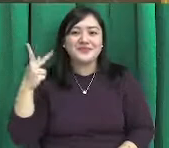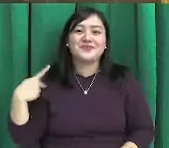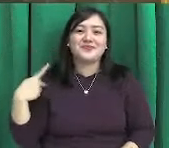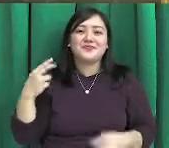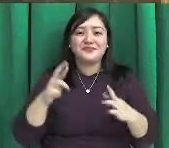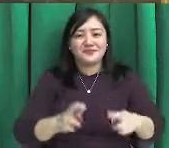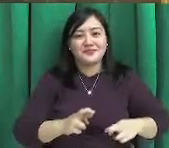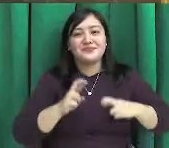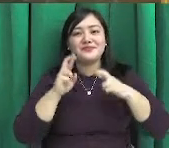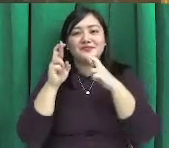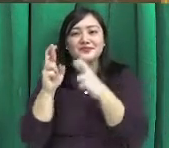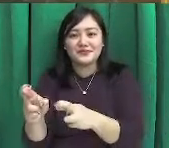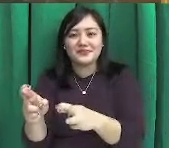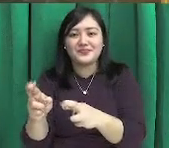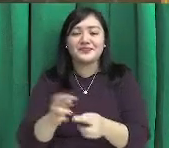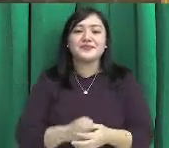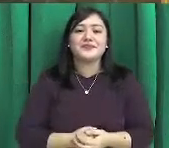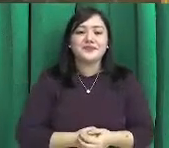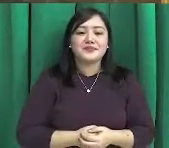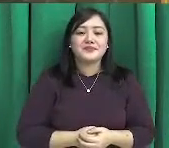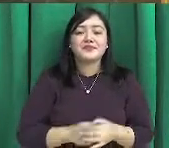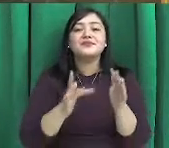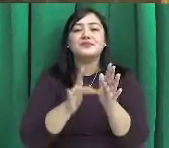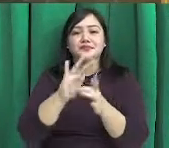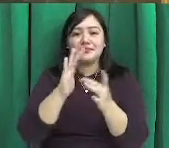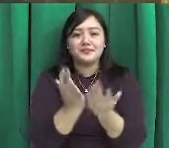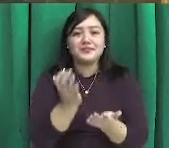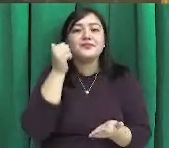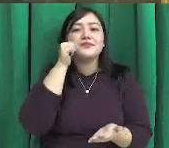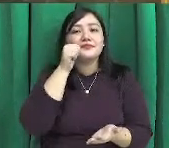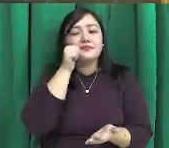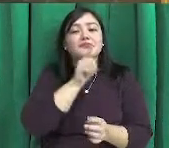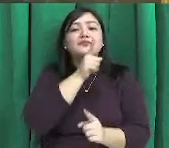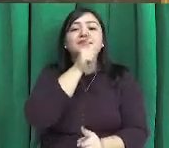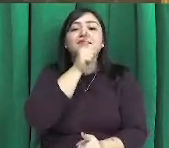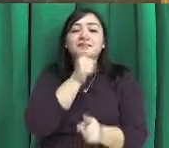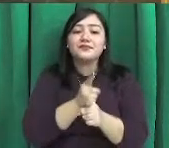Yeah. Okay? Yeah, the Bible is always true